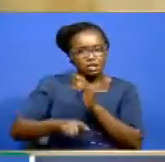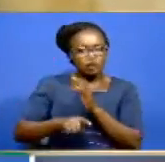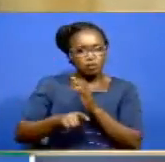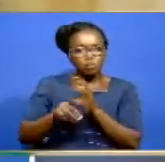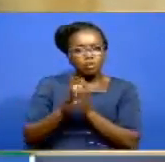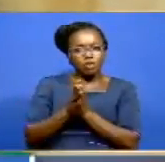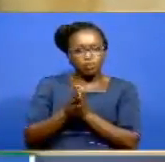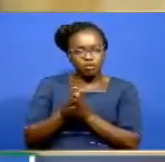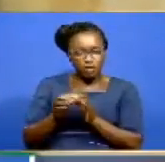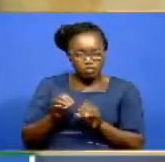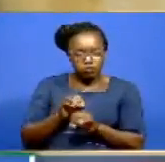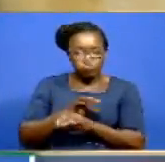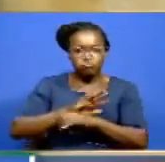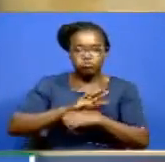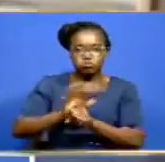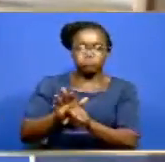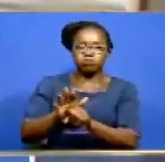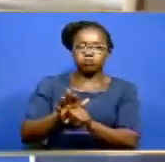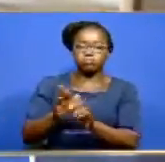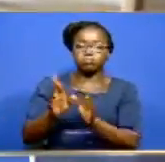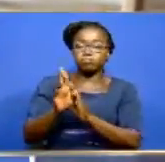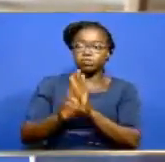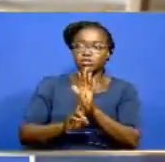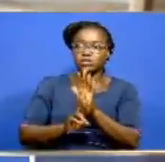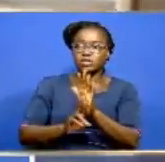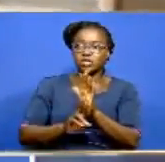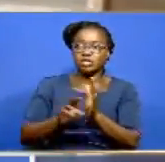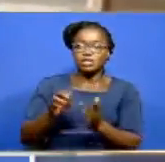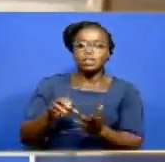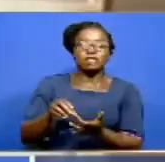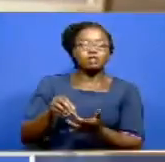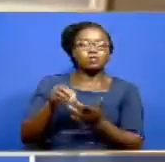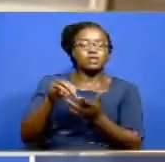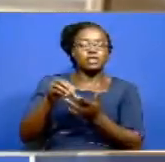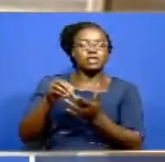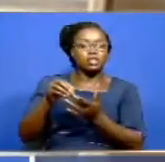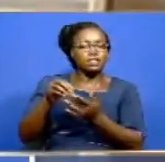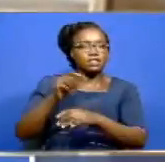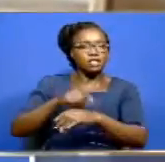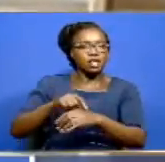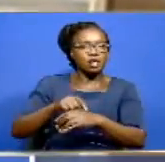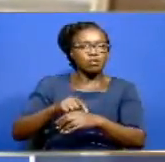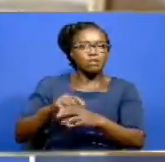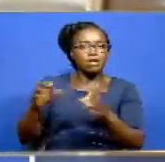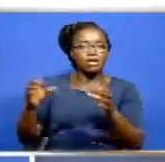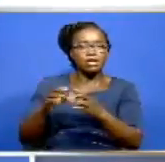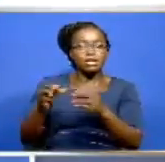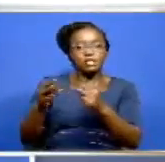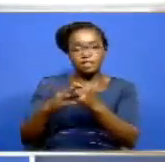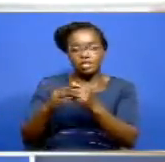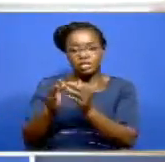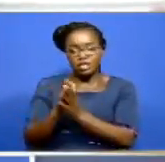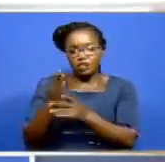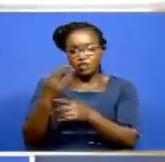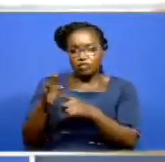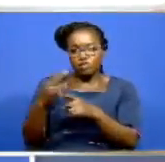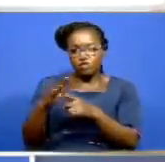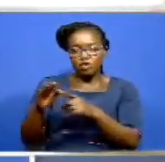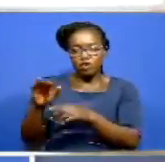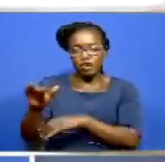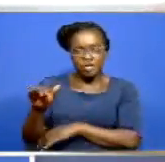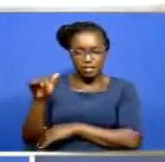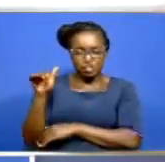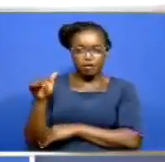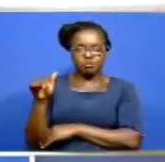na msambao wa virusi vya corona katika shule, hasa wakati wa mitihani ya kitaifa ya KCPE na KCSE.